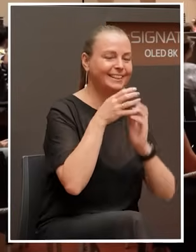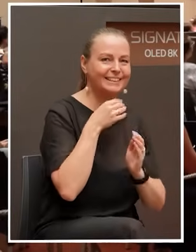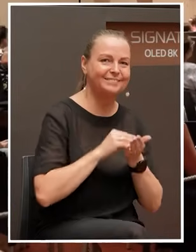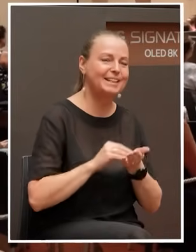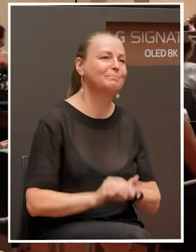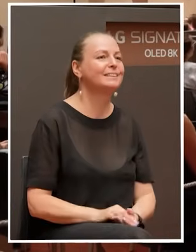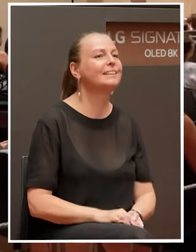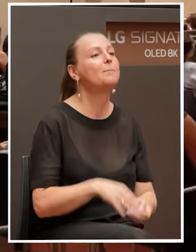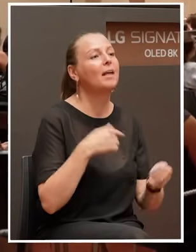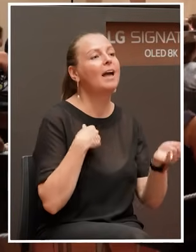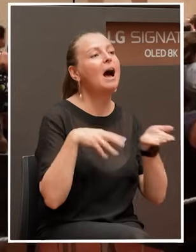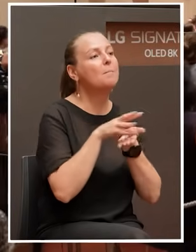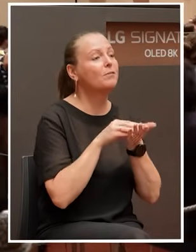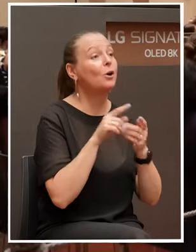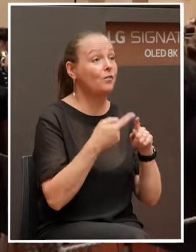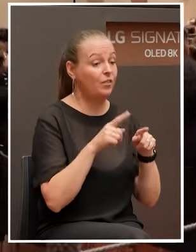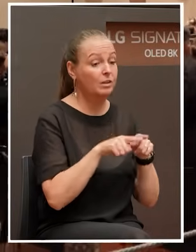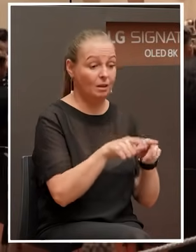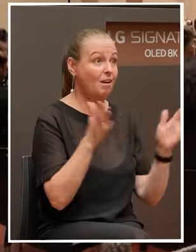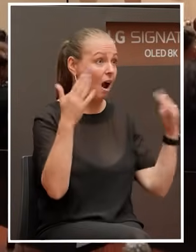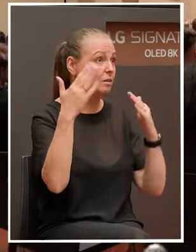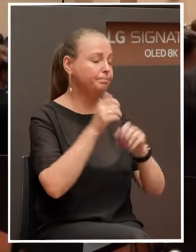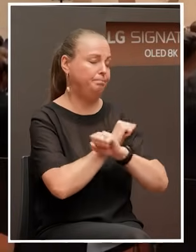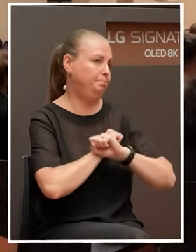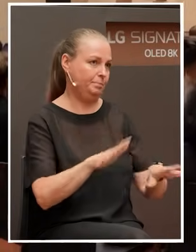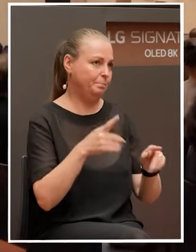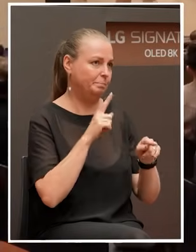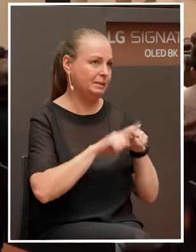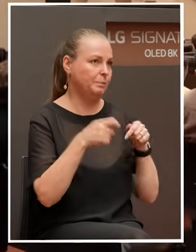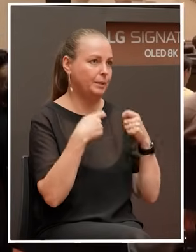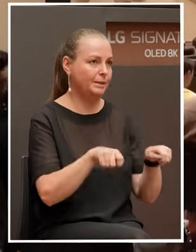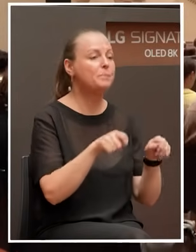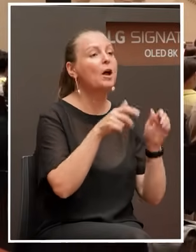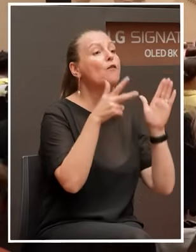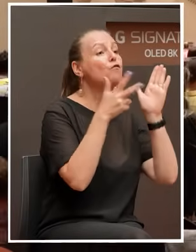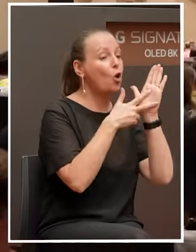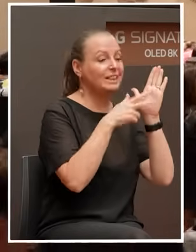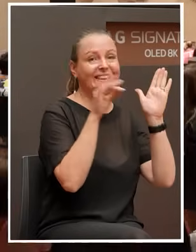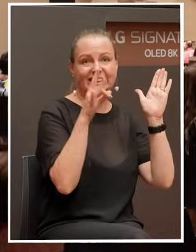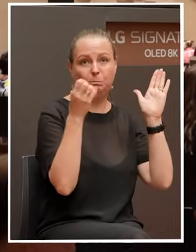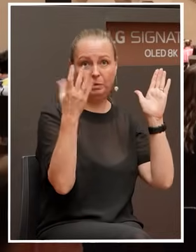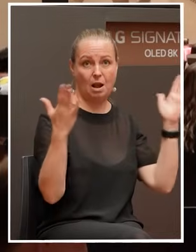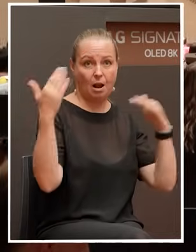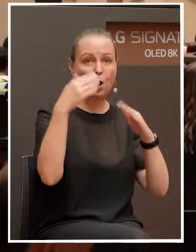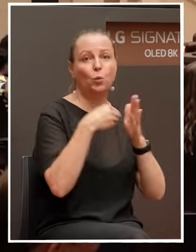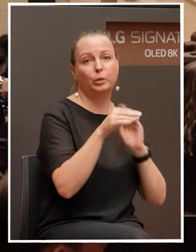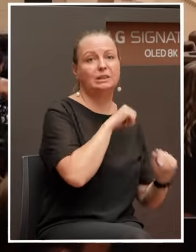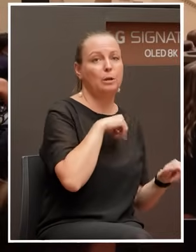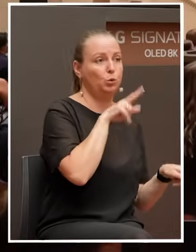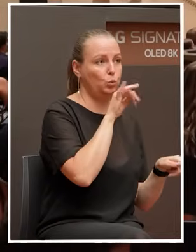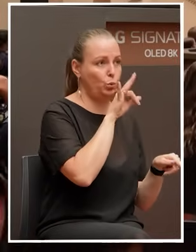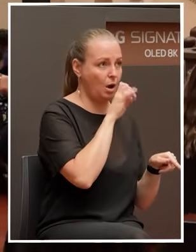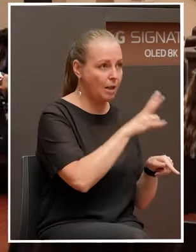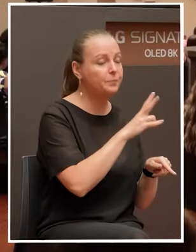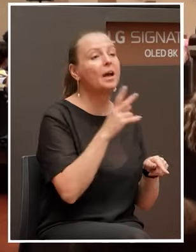Повторюсь, что эти вещи стремительно разошлись. 8 из 15 сразу купил Дюран. Еще 2 стога